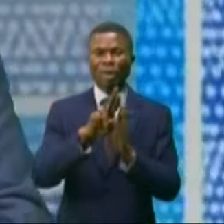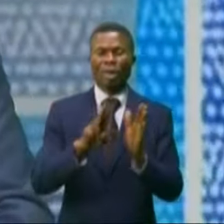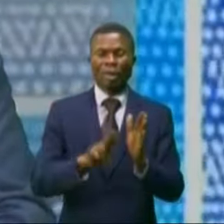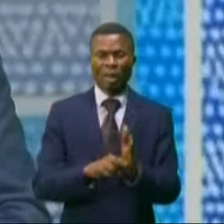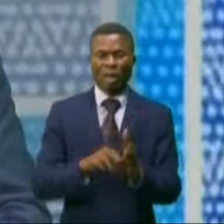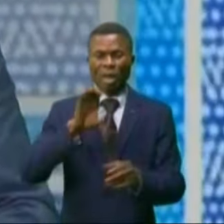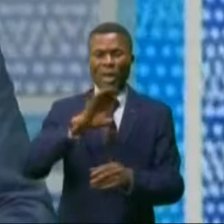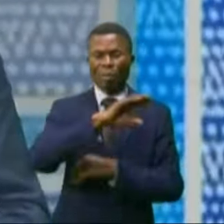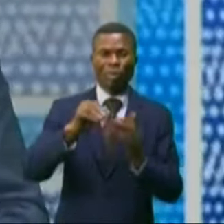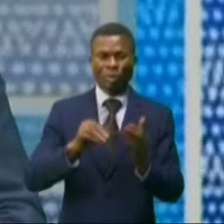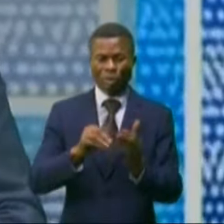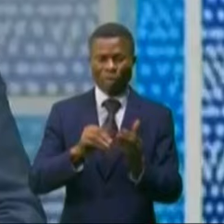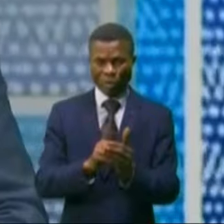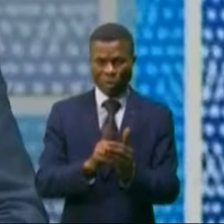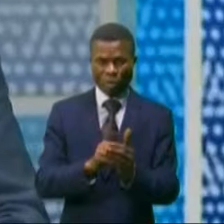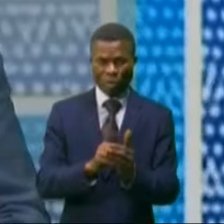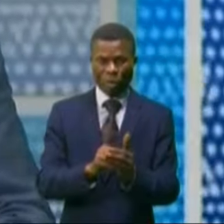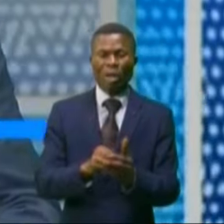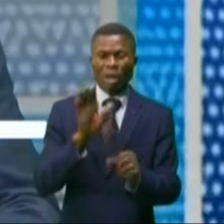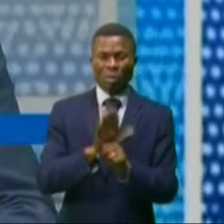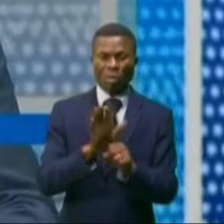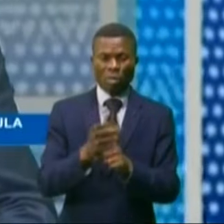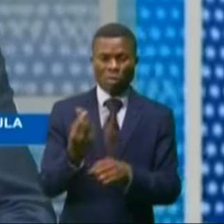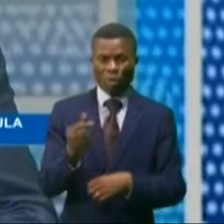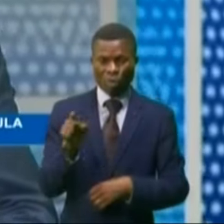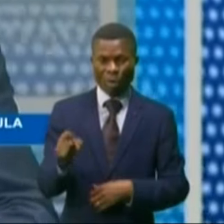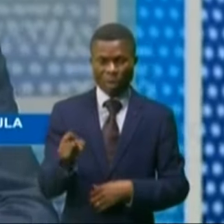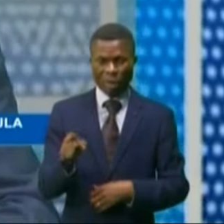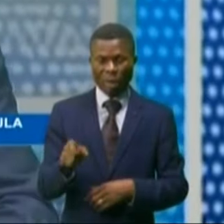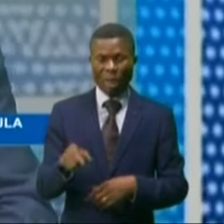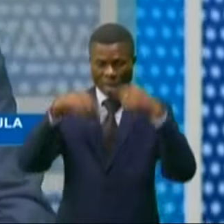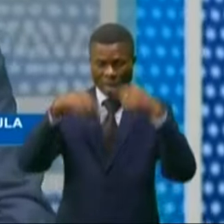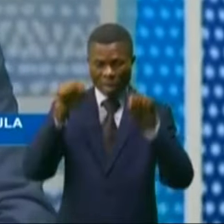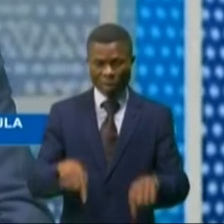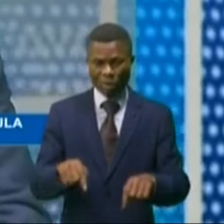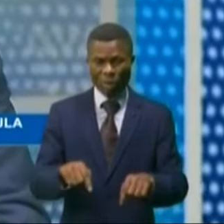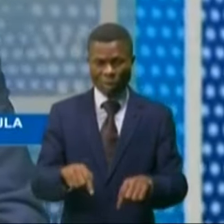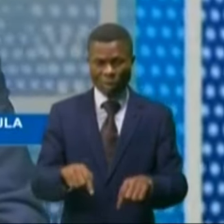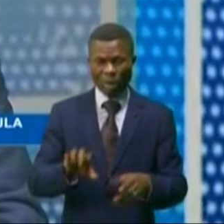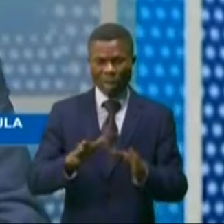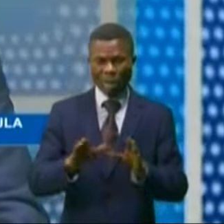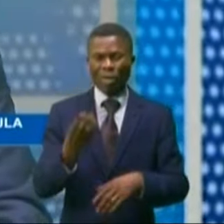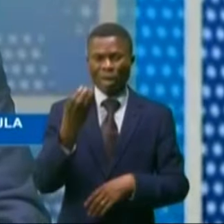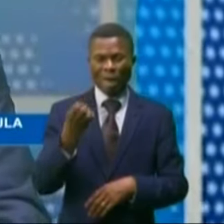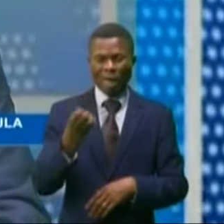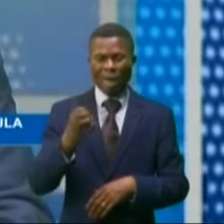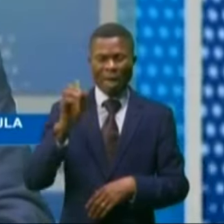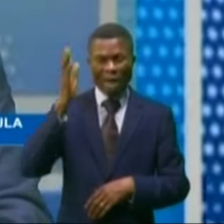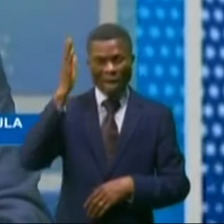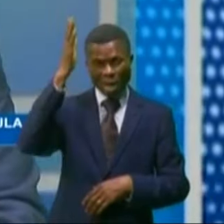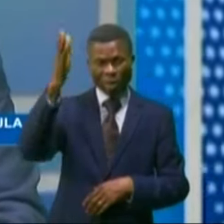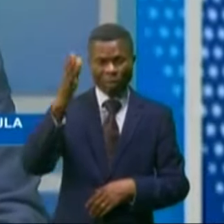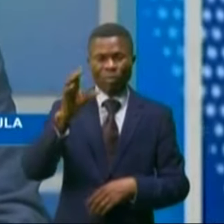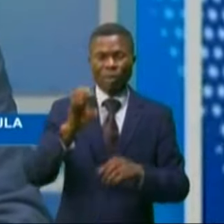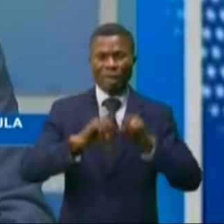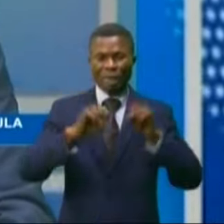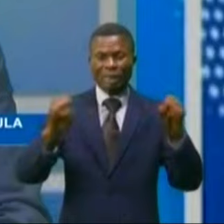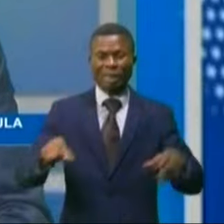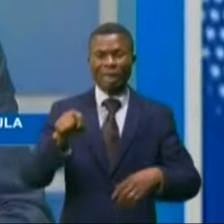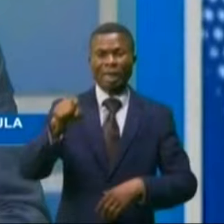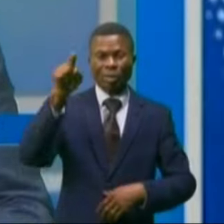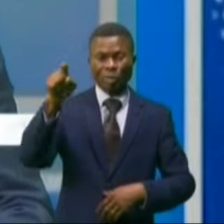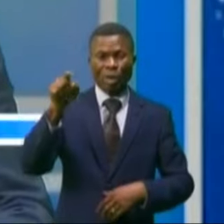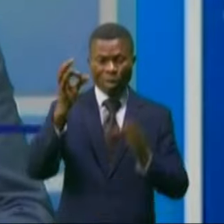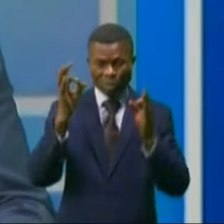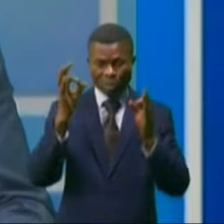centrale fixe un seuil minimum de capital qui cette année est par exemple à 40 millions, l'année prochaine ça sera à 50 millions. Mais si